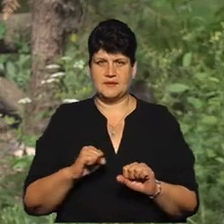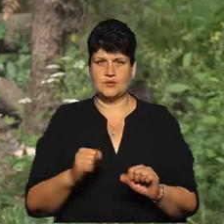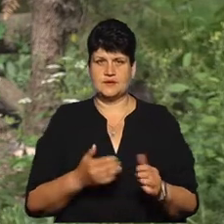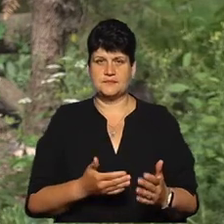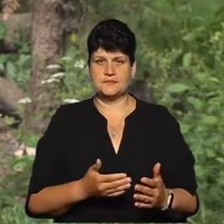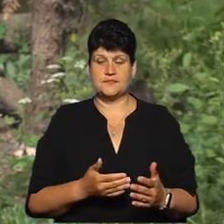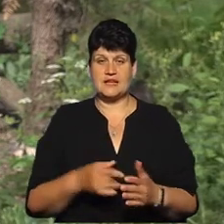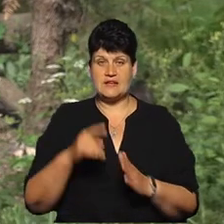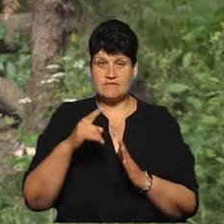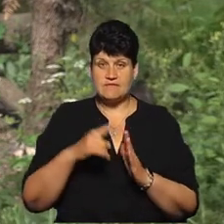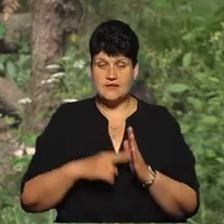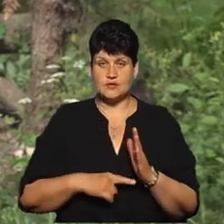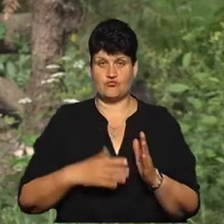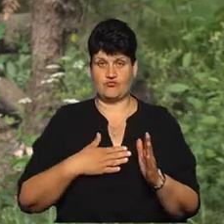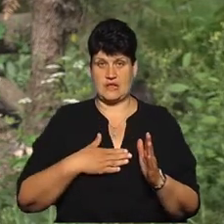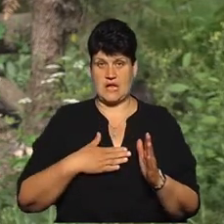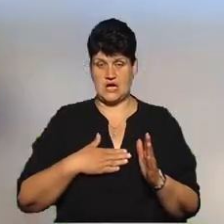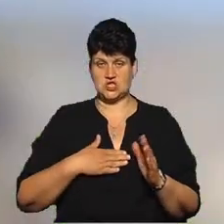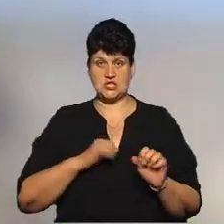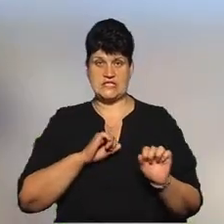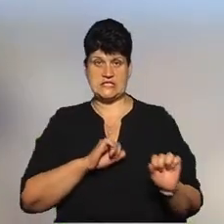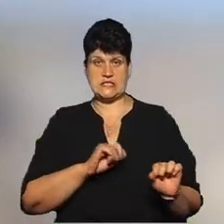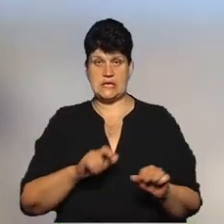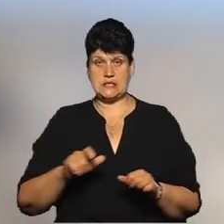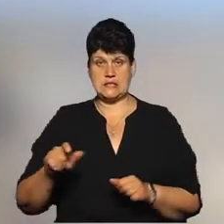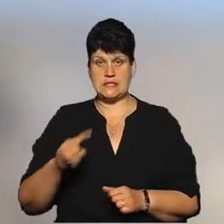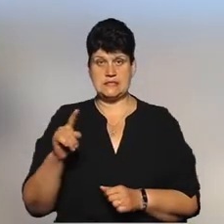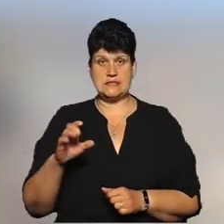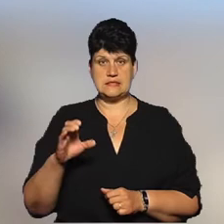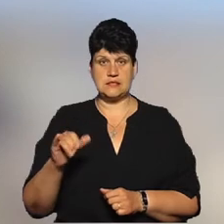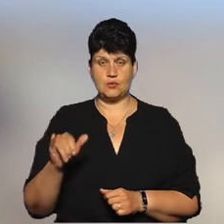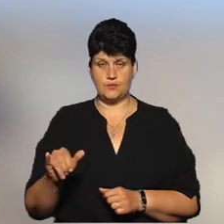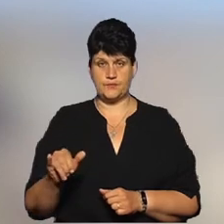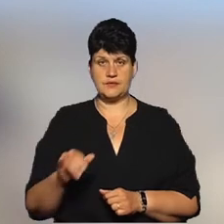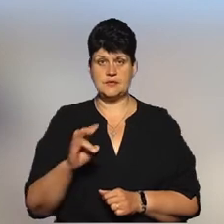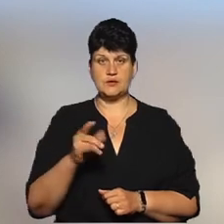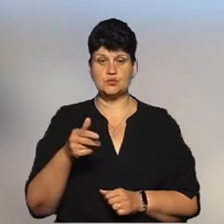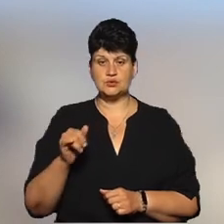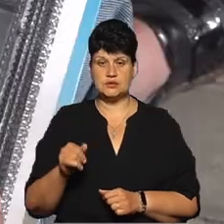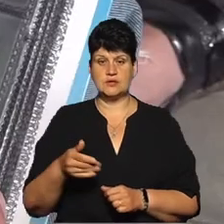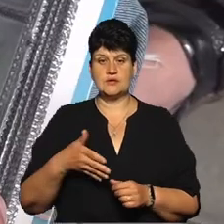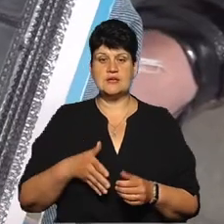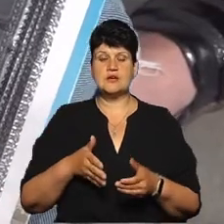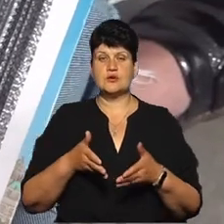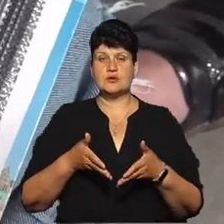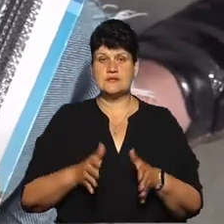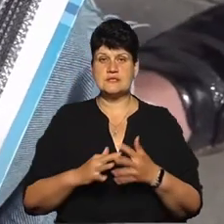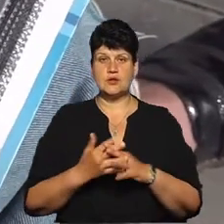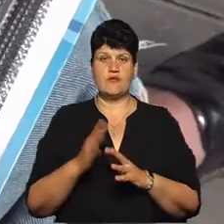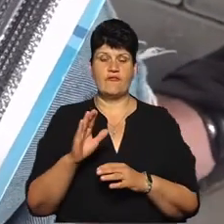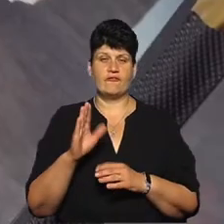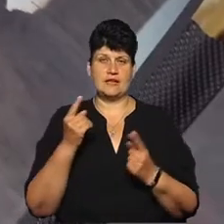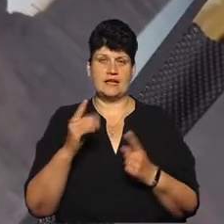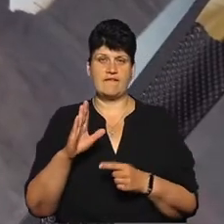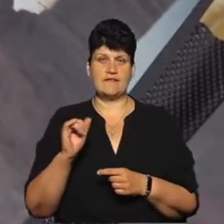в наших захисників, віру в ЗСУ. Назар Гушпет родом зі села Великі Вікнини на Тернопільщині. У 2 роки він втратив